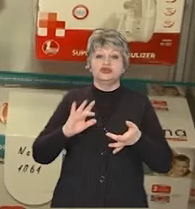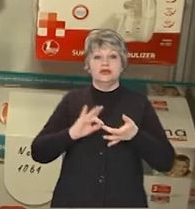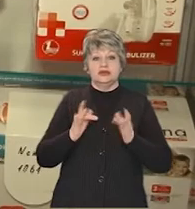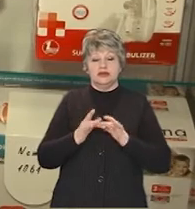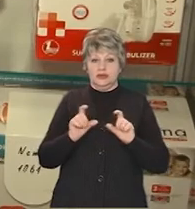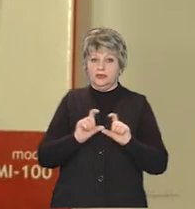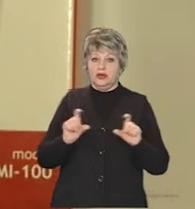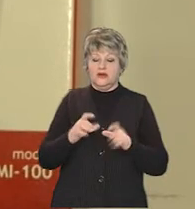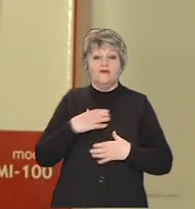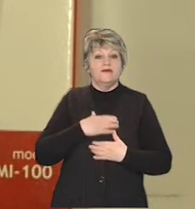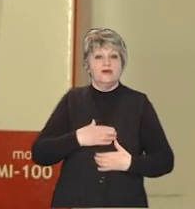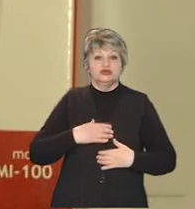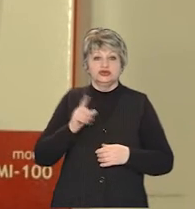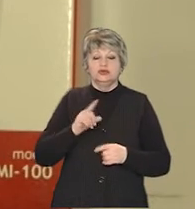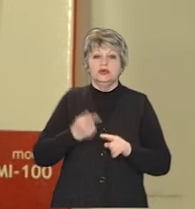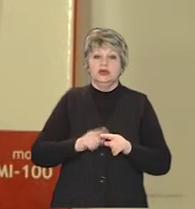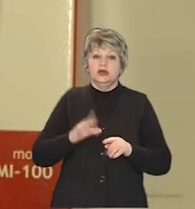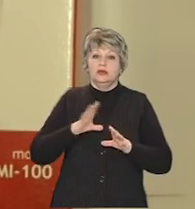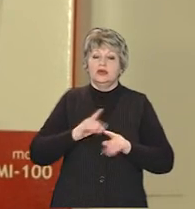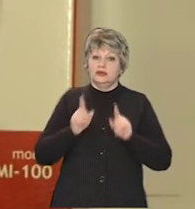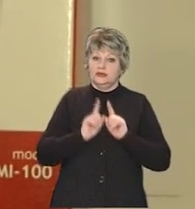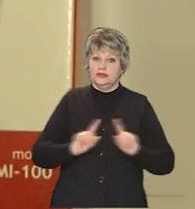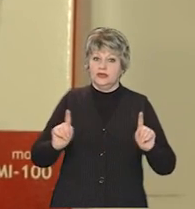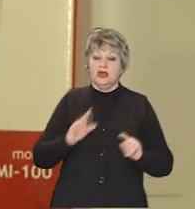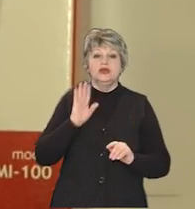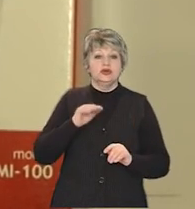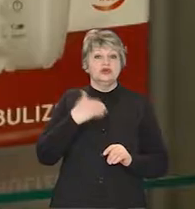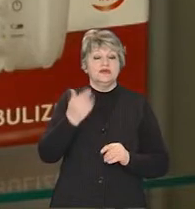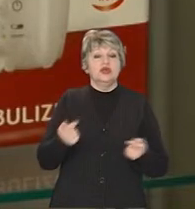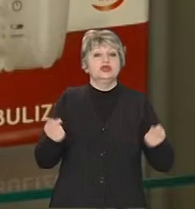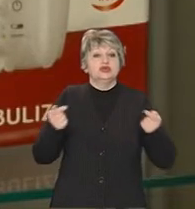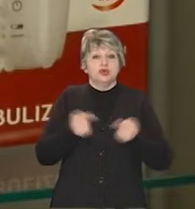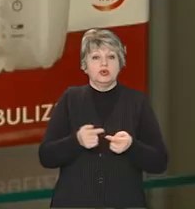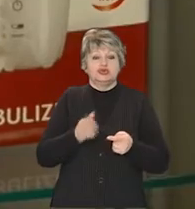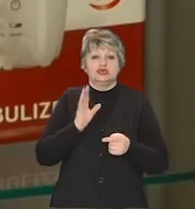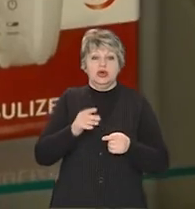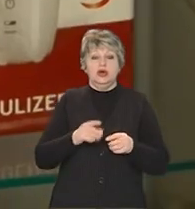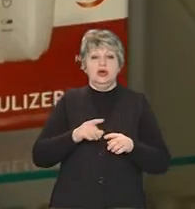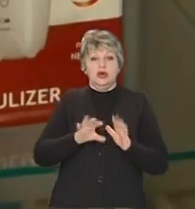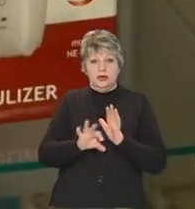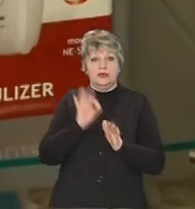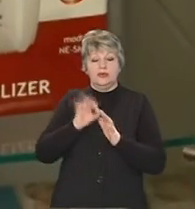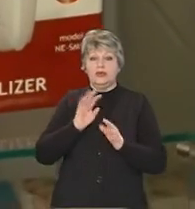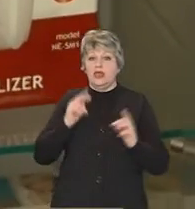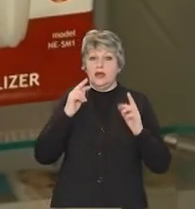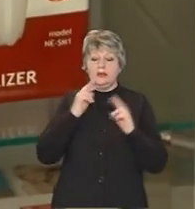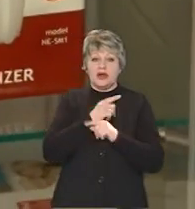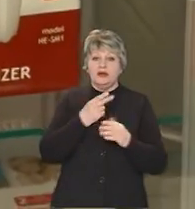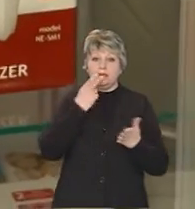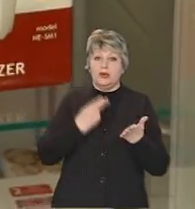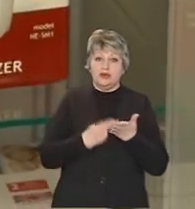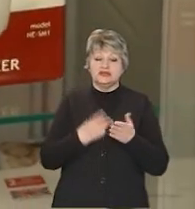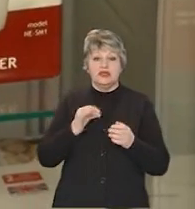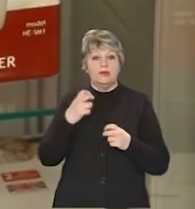в інтернет-магазинах. Важливо, щоб пристрій був оригінальним, тоді ви точно знизите ризик неправильних показників і